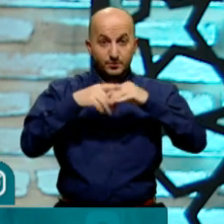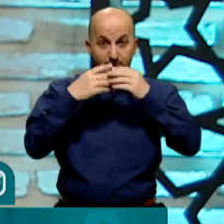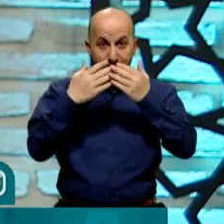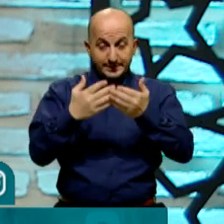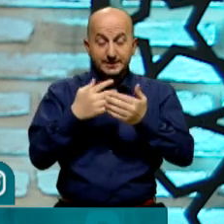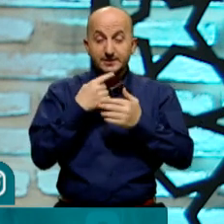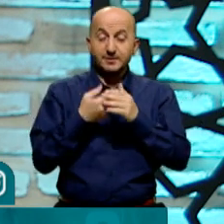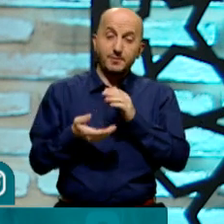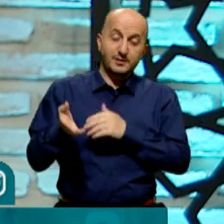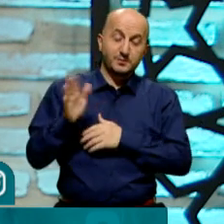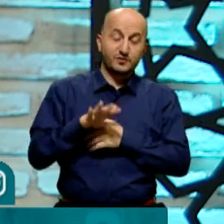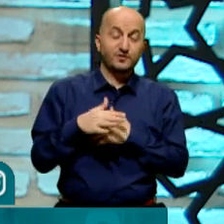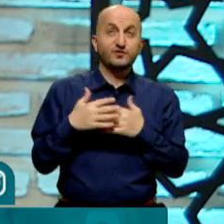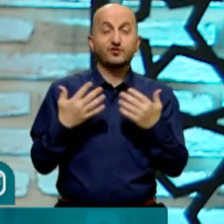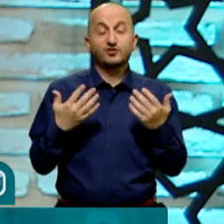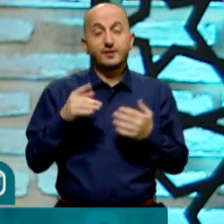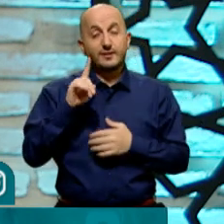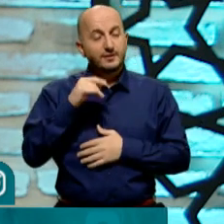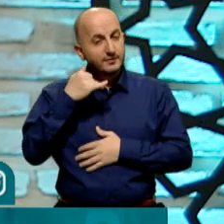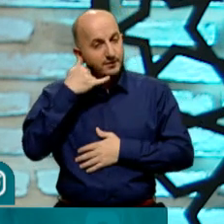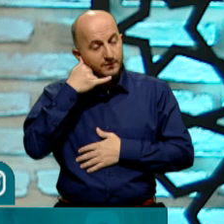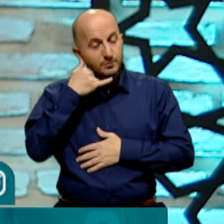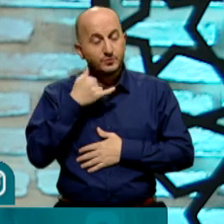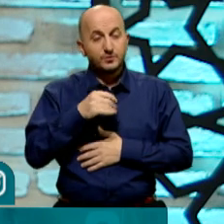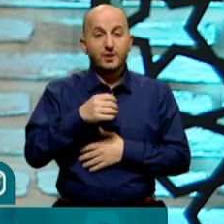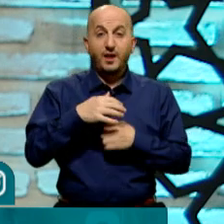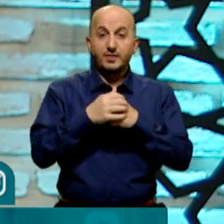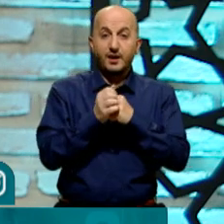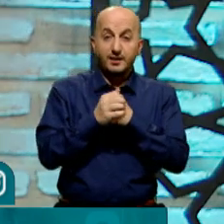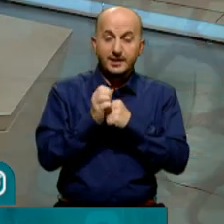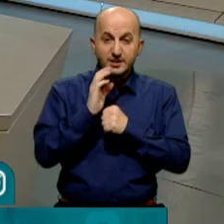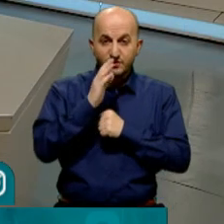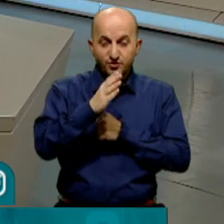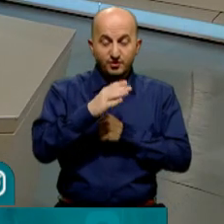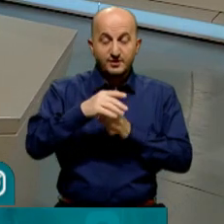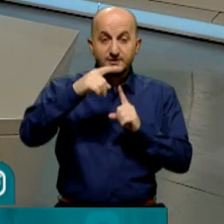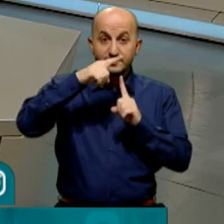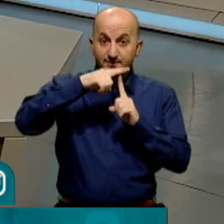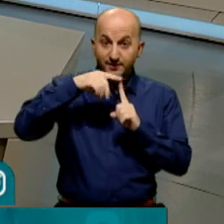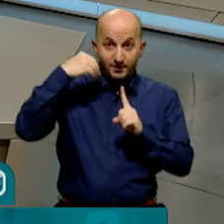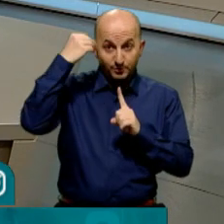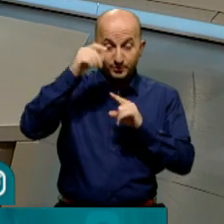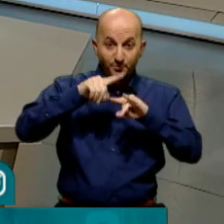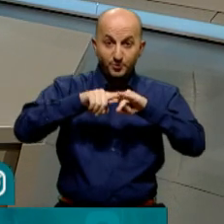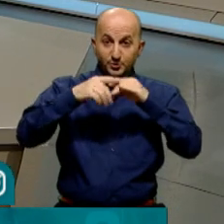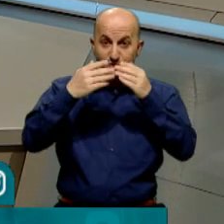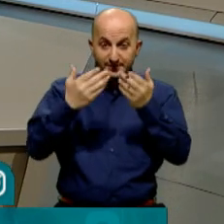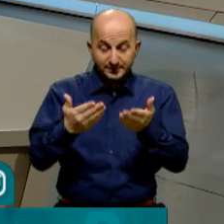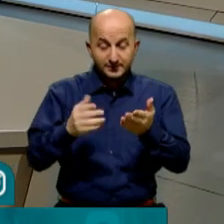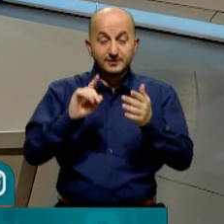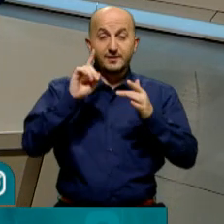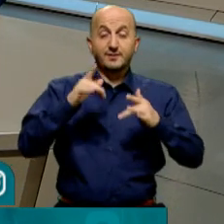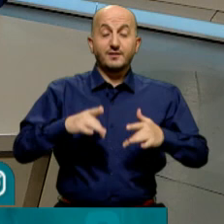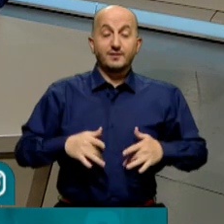diyeyim. Akabinde inşallah ilk telefonumuzu almak üzere Antalya'ya gideceğiz. Tahir hocam hoş geldiniz. Hoş bulduk. Allah nasılsınız